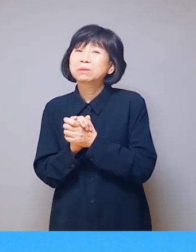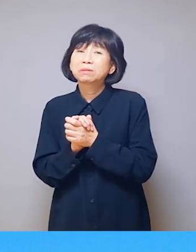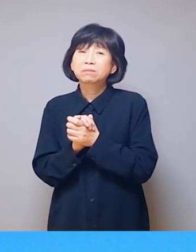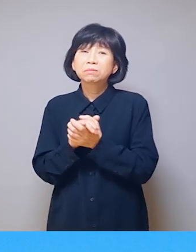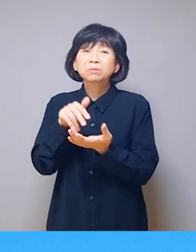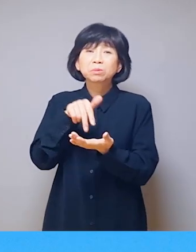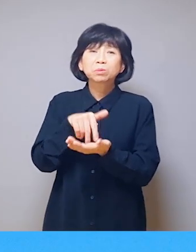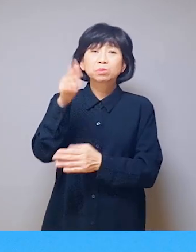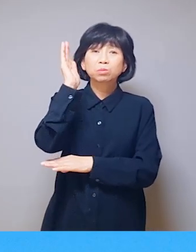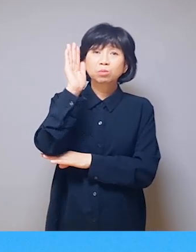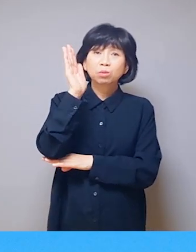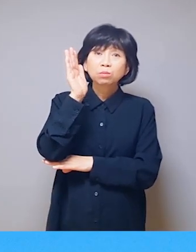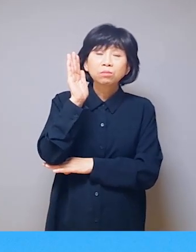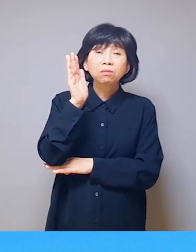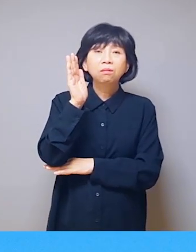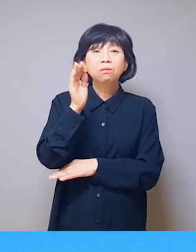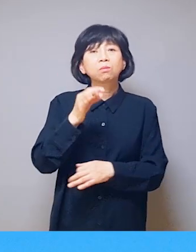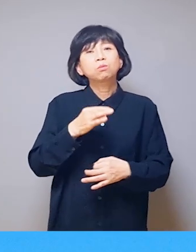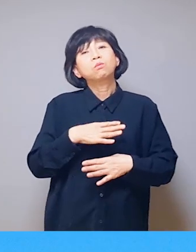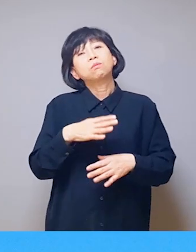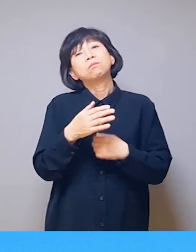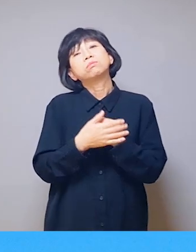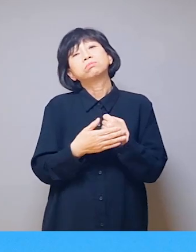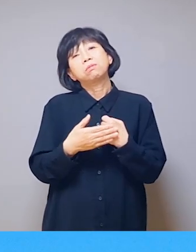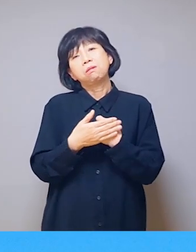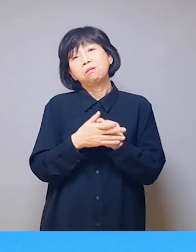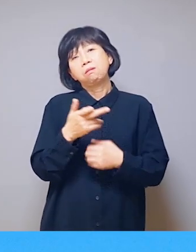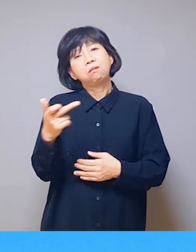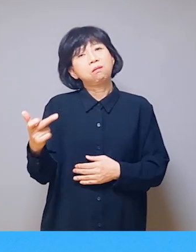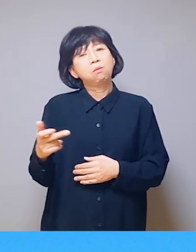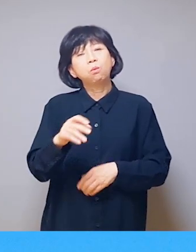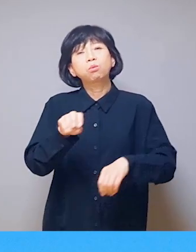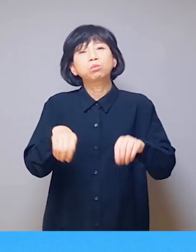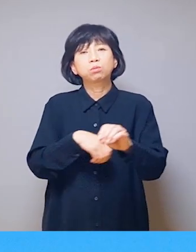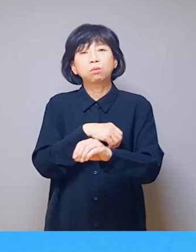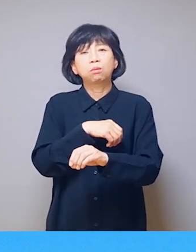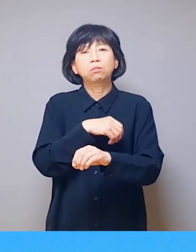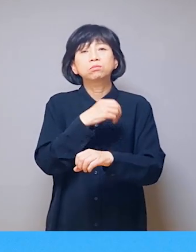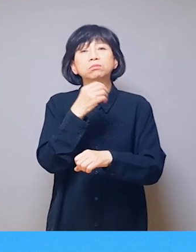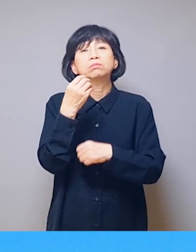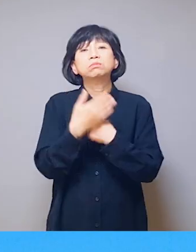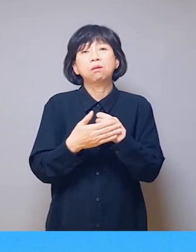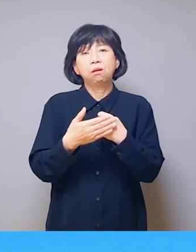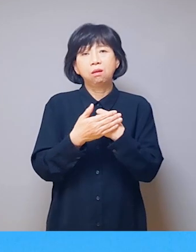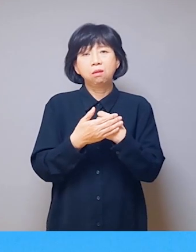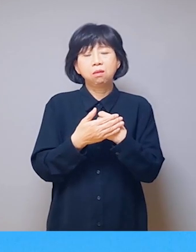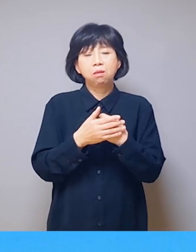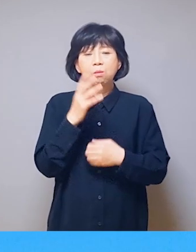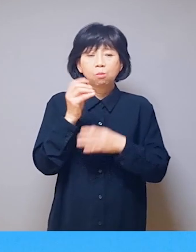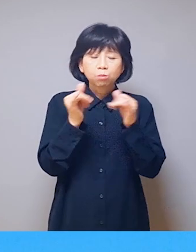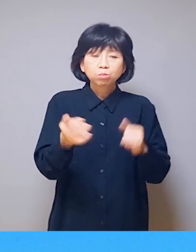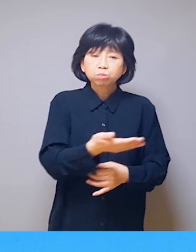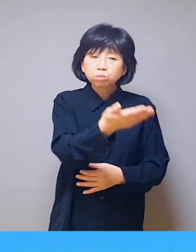그날 말씀을 전하는 저도 너무 큰 은혜가 되는 거예요. 그 성도님들도 은혜 받으시는 게 보여요.